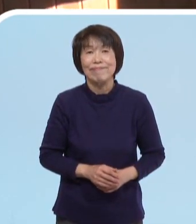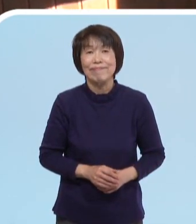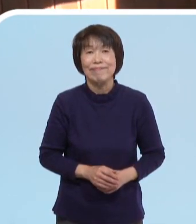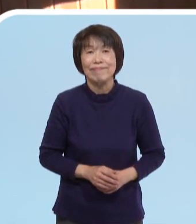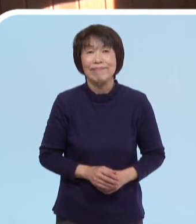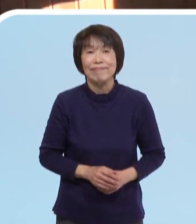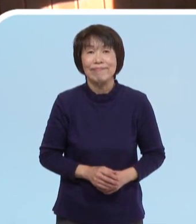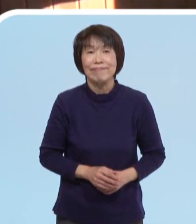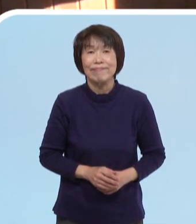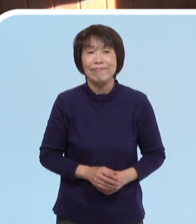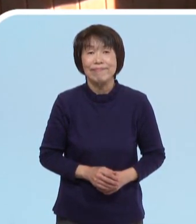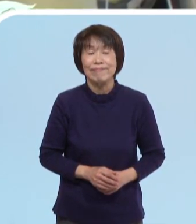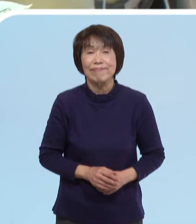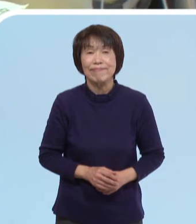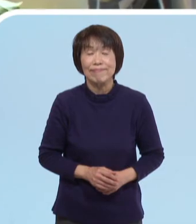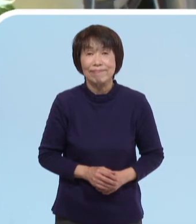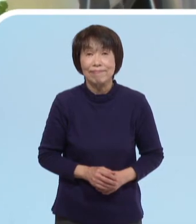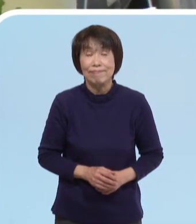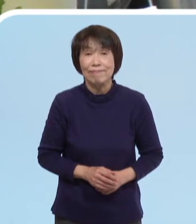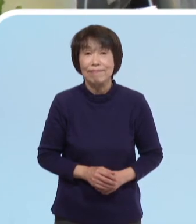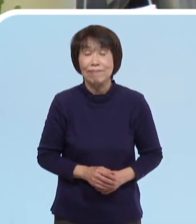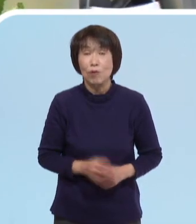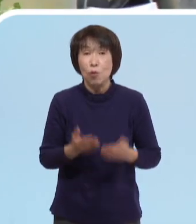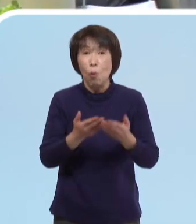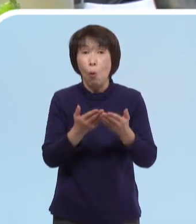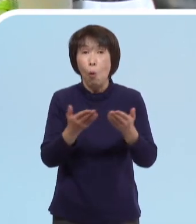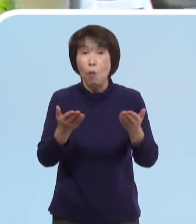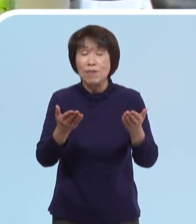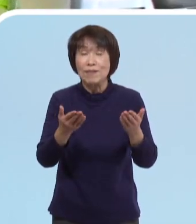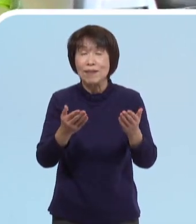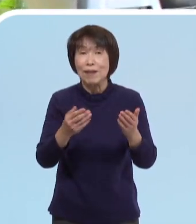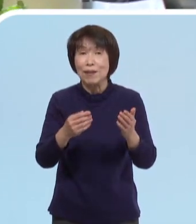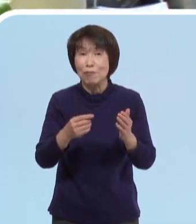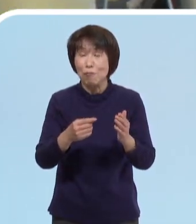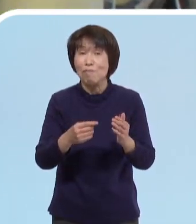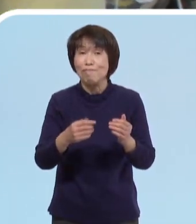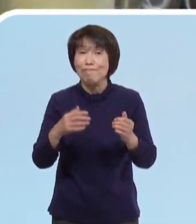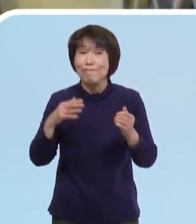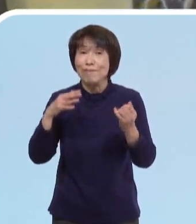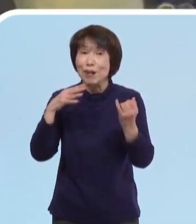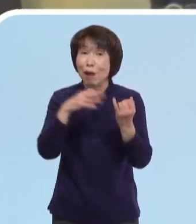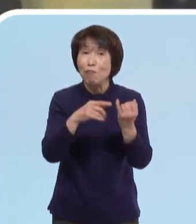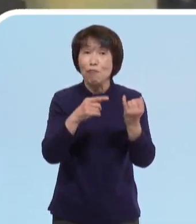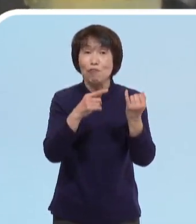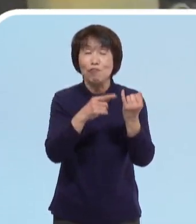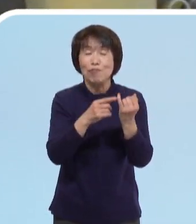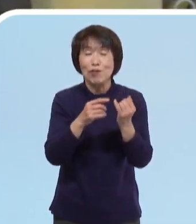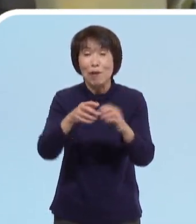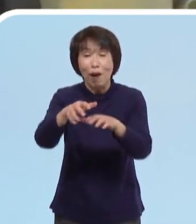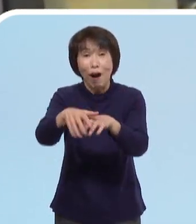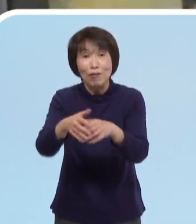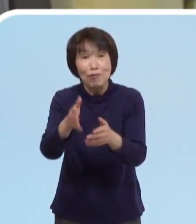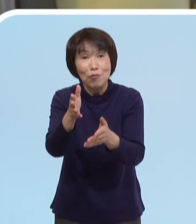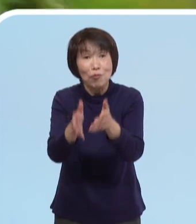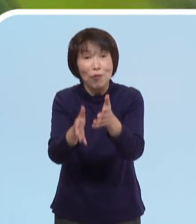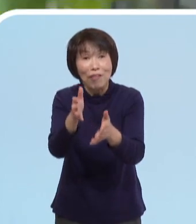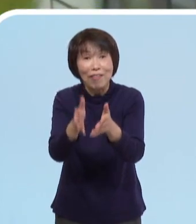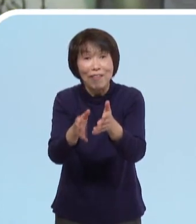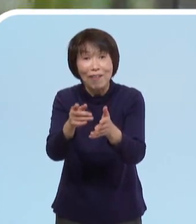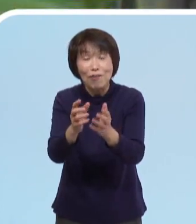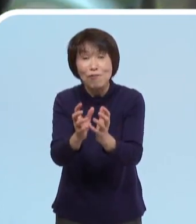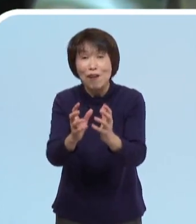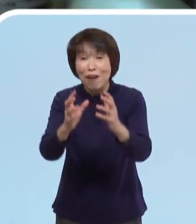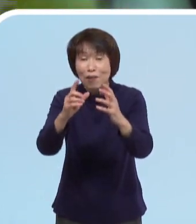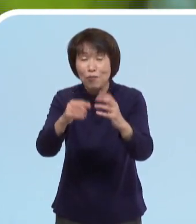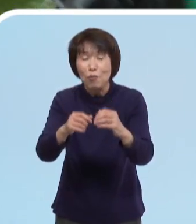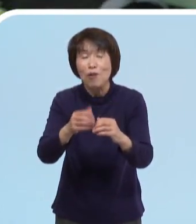ててますので、うん、はい、 実はお店の看板娘が畑で育てた野菜で料理を作っ